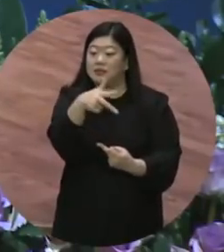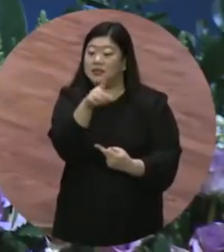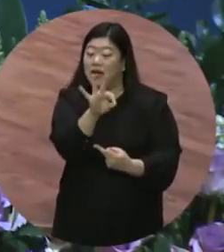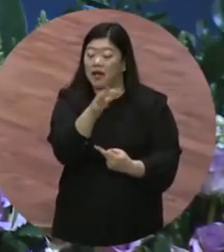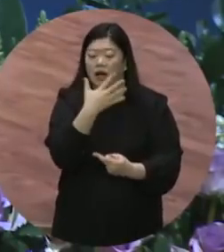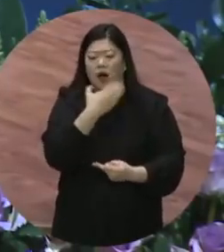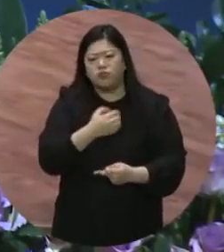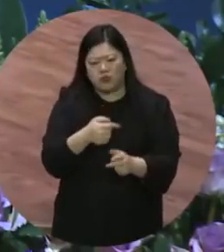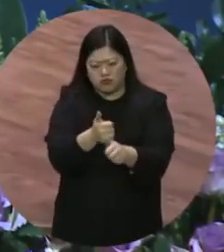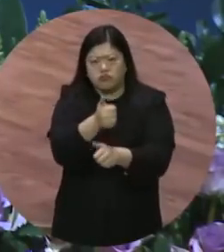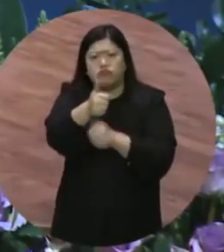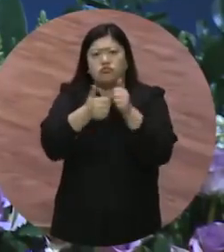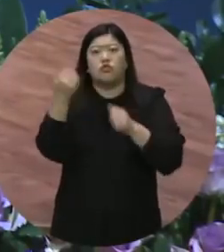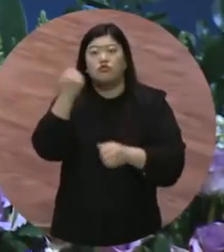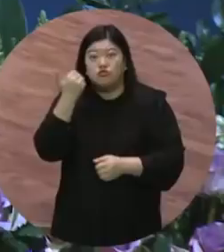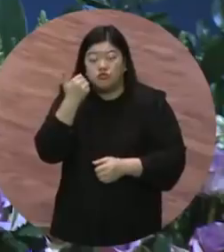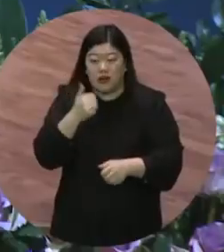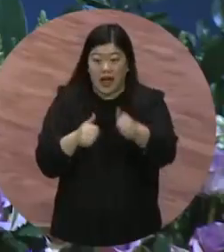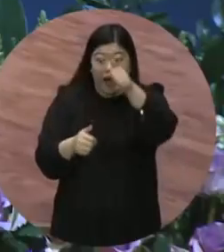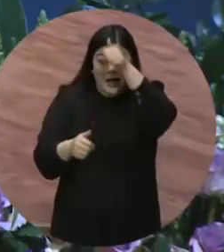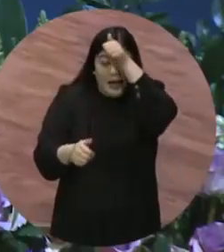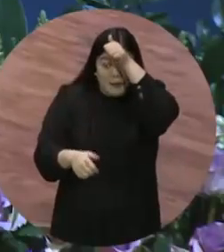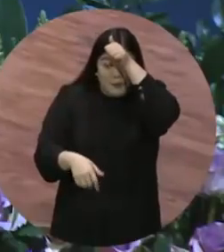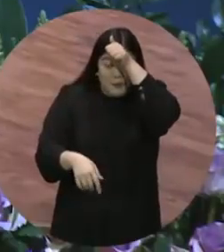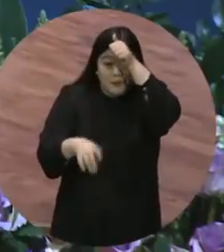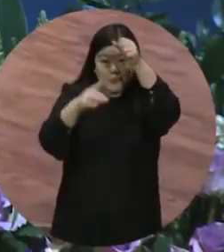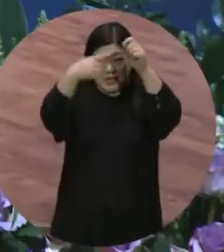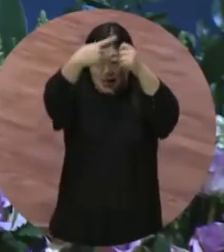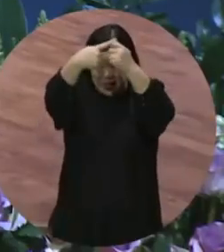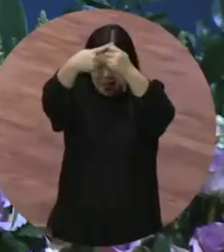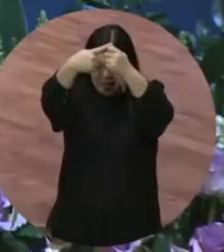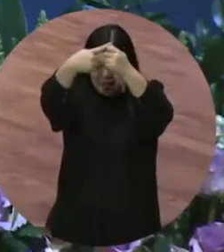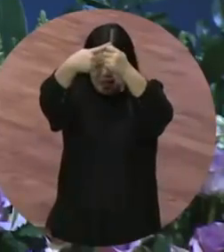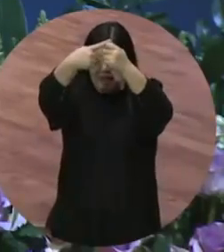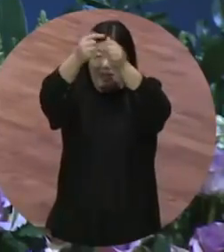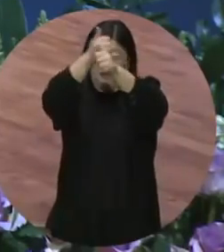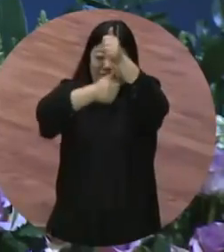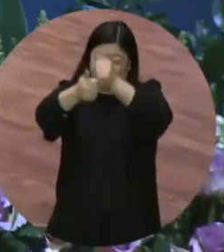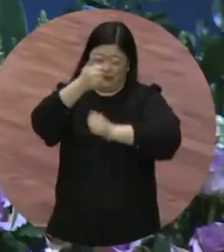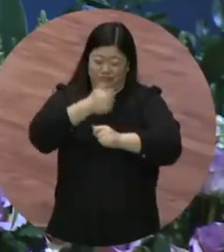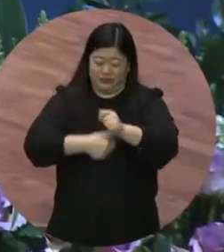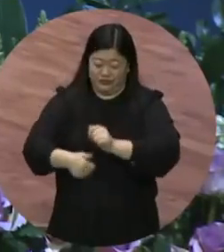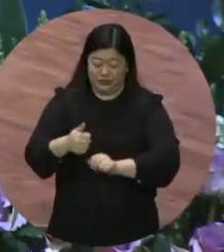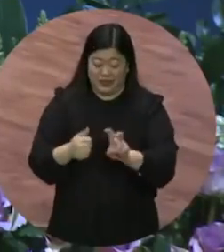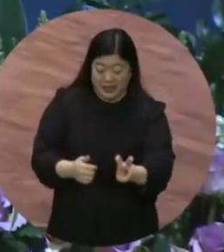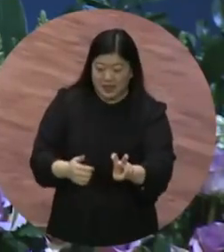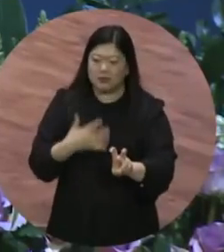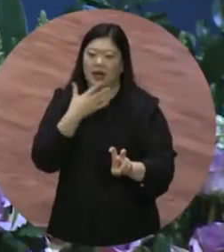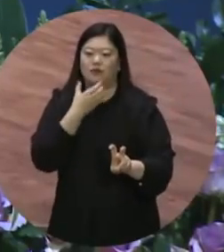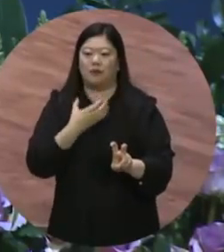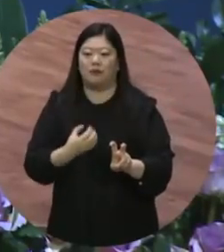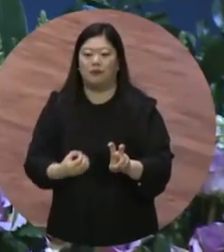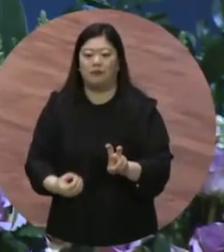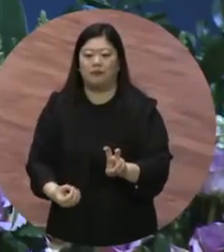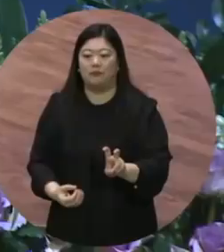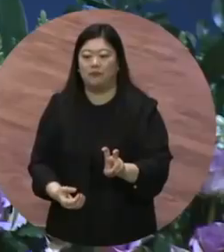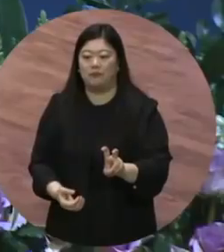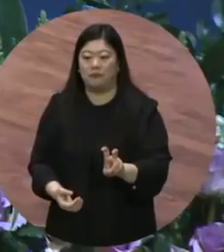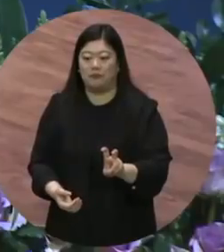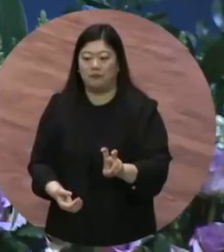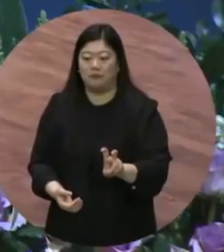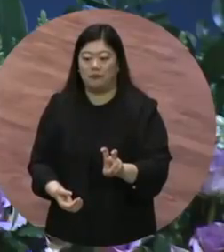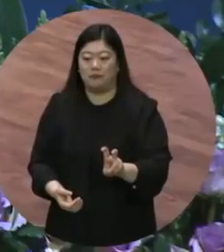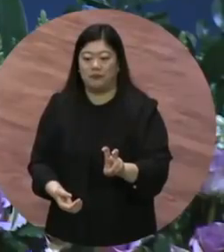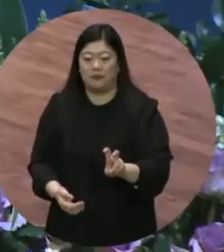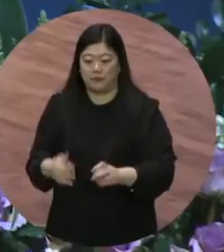누굽니까? 아담의 20대 손입니다. 아브라함이 누구냐? 창세기 15장